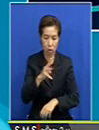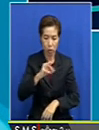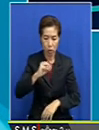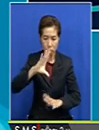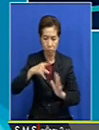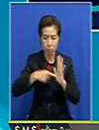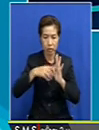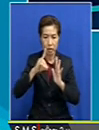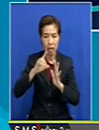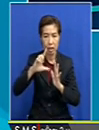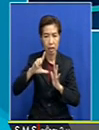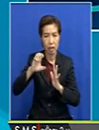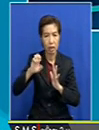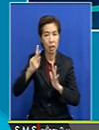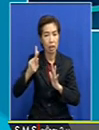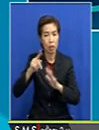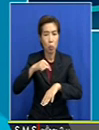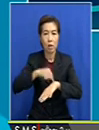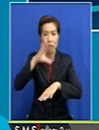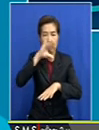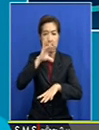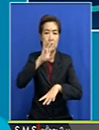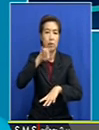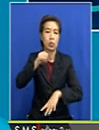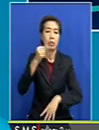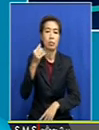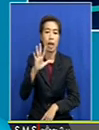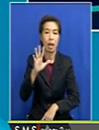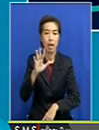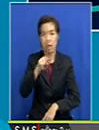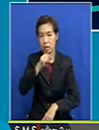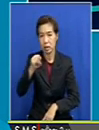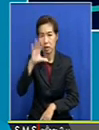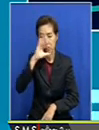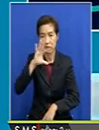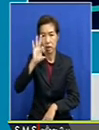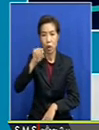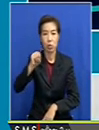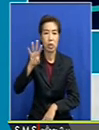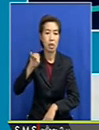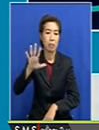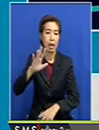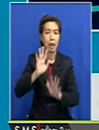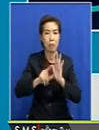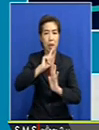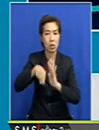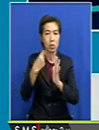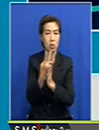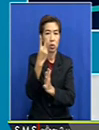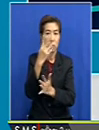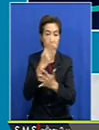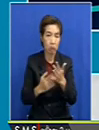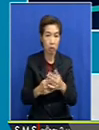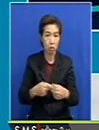มาพบกันตามปกตินะครับเวลาเดิมครับ1:15 น.ถึง3:45 น.ครับ2:30 น.นะครับ5